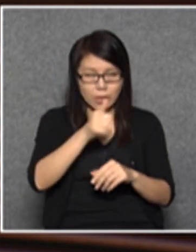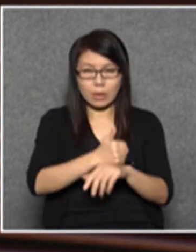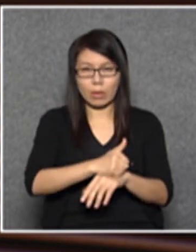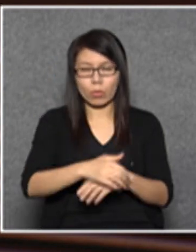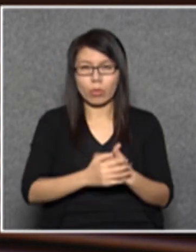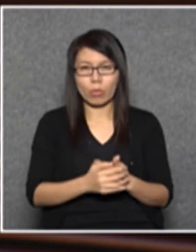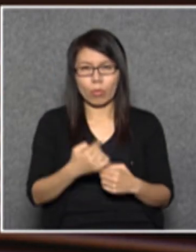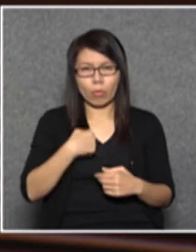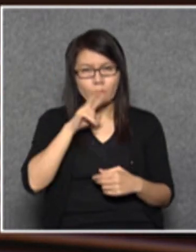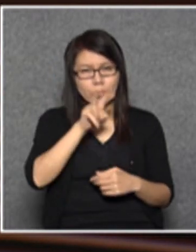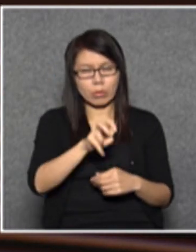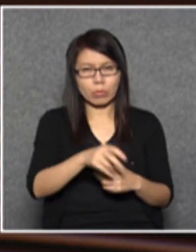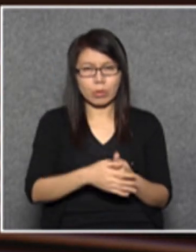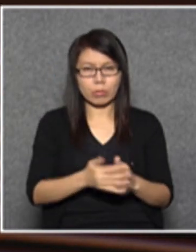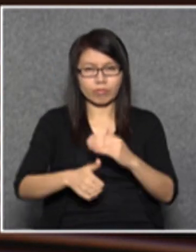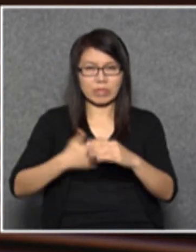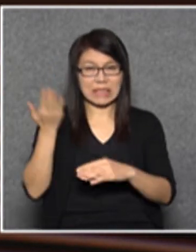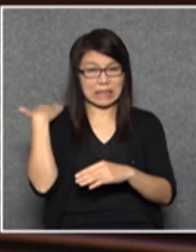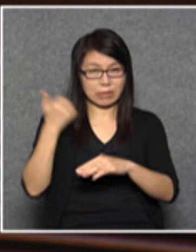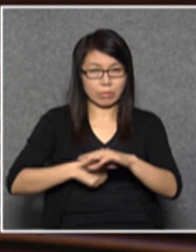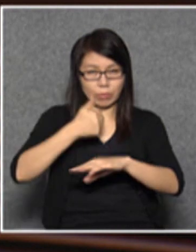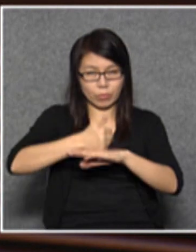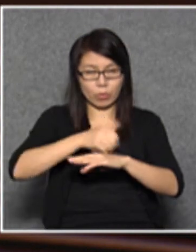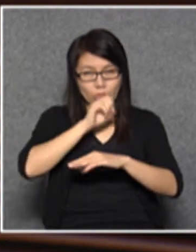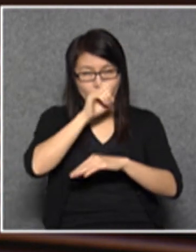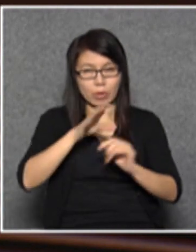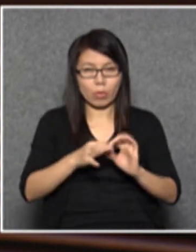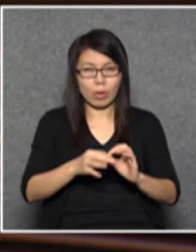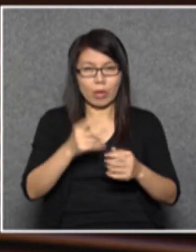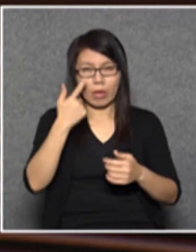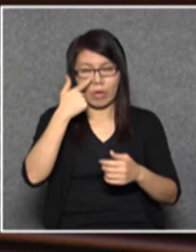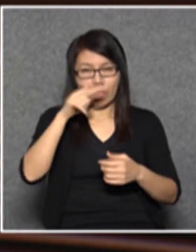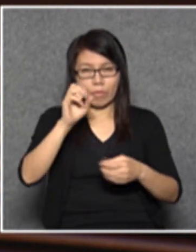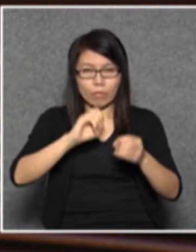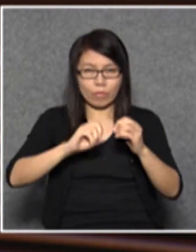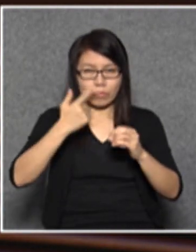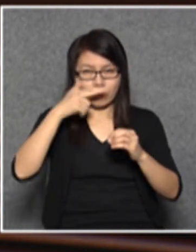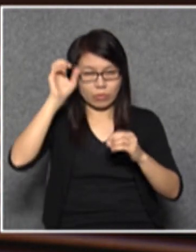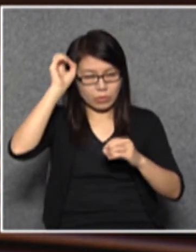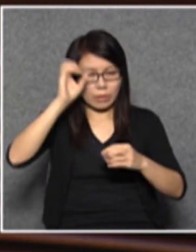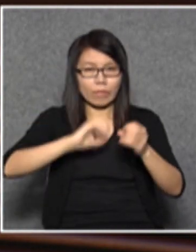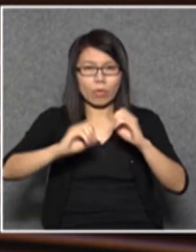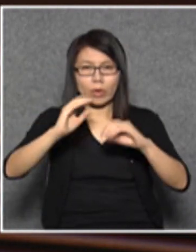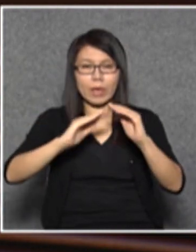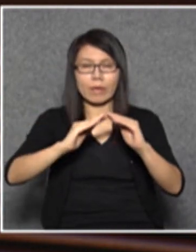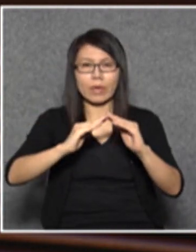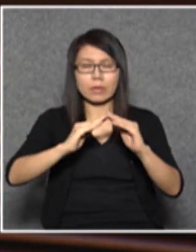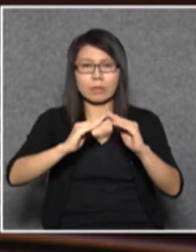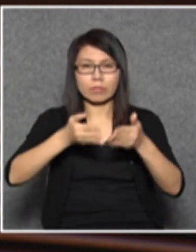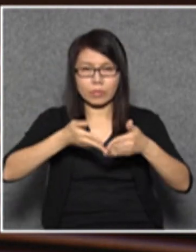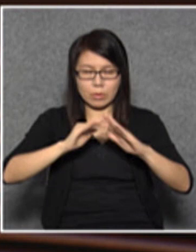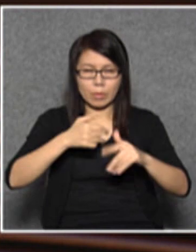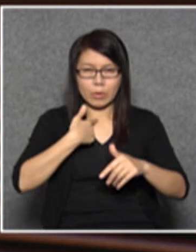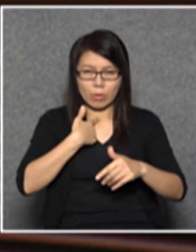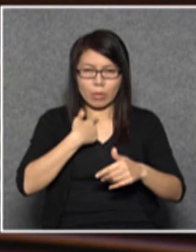我看到你在上任的時候是提出這個科技及創新及科技發展局的，這個帶